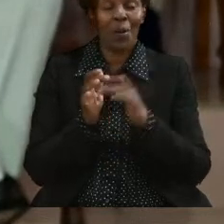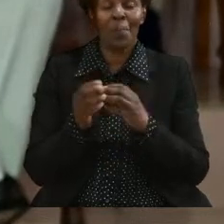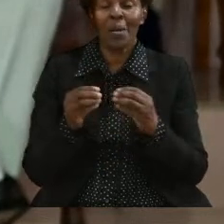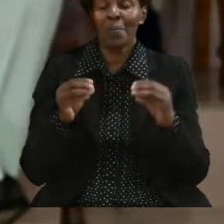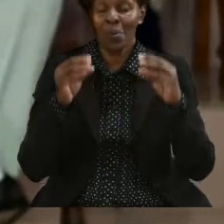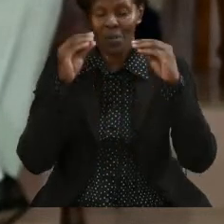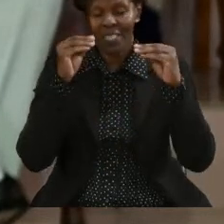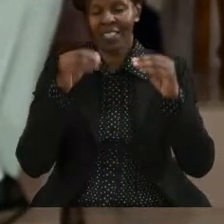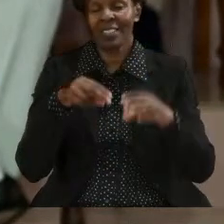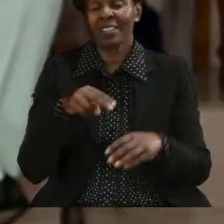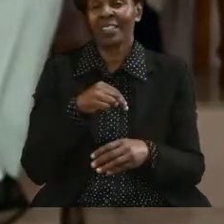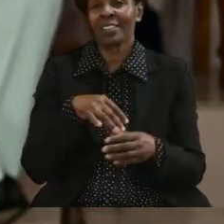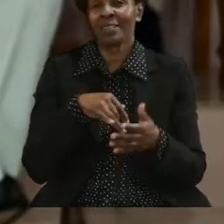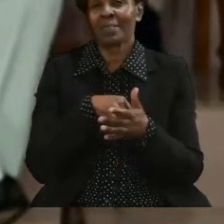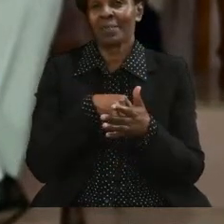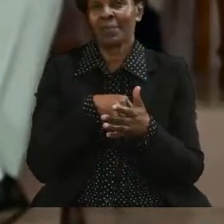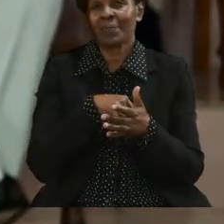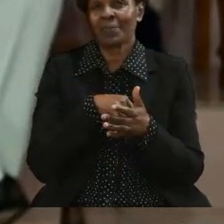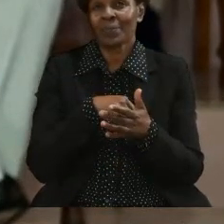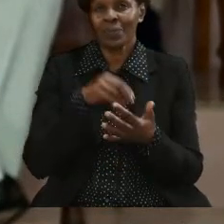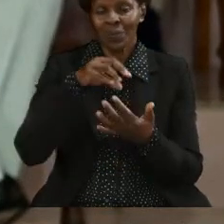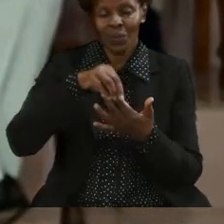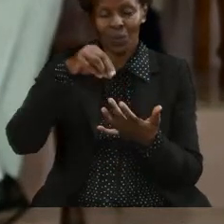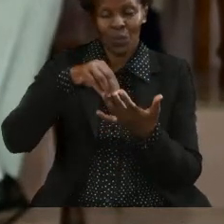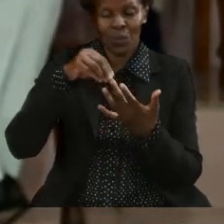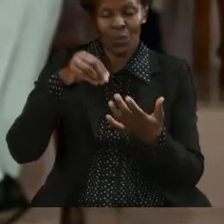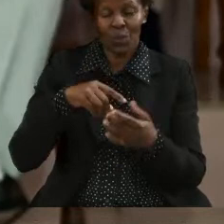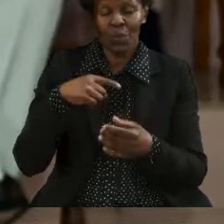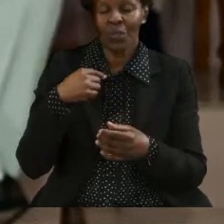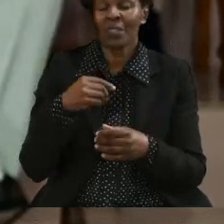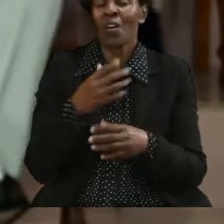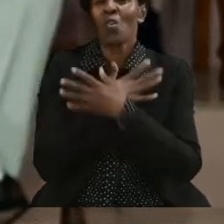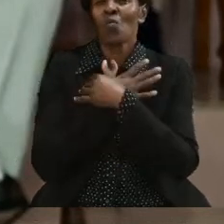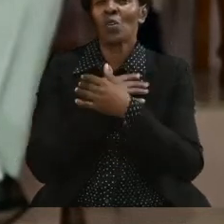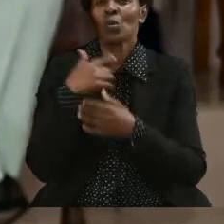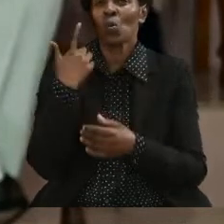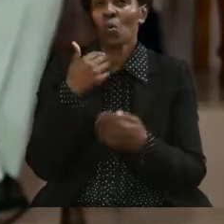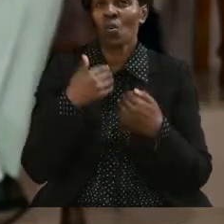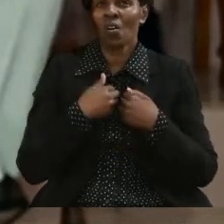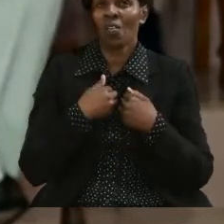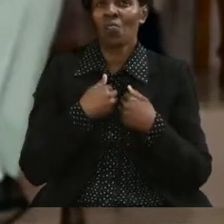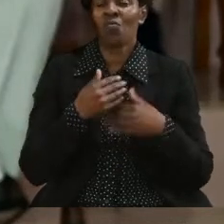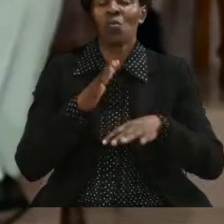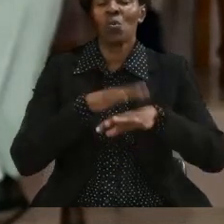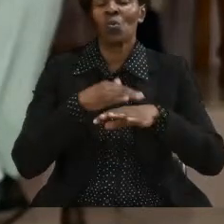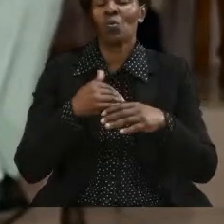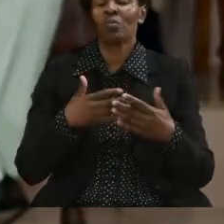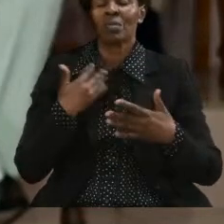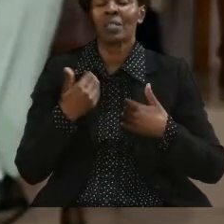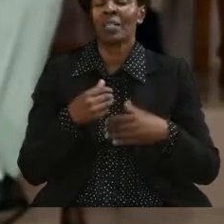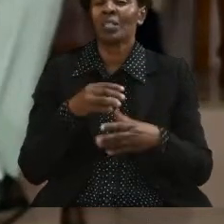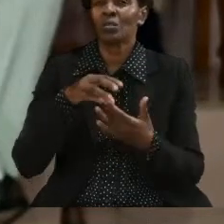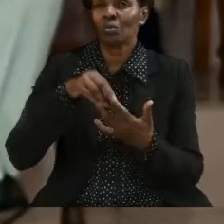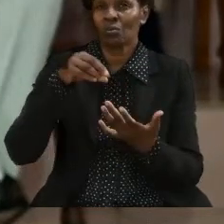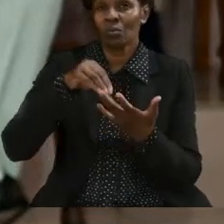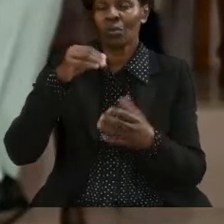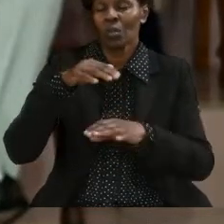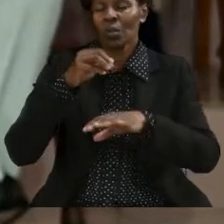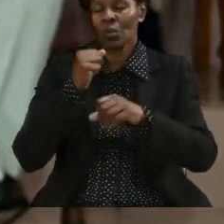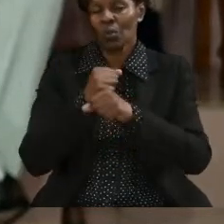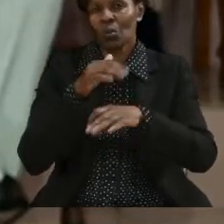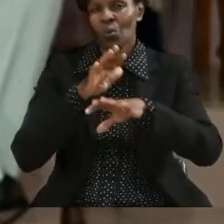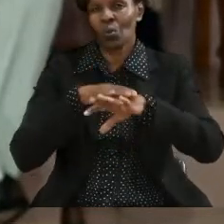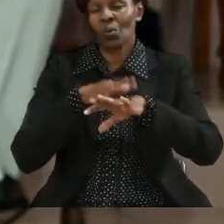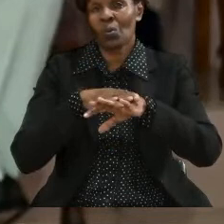rĩrĩ rĩratũruta tĩrĩ cagũra arata arĩa mena mĩtugo mĩega cagũra gwĩka wega ona